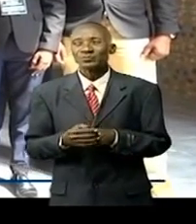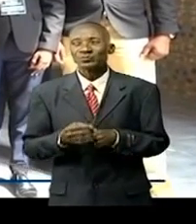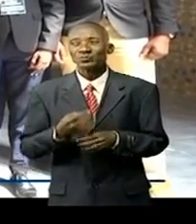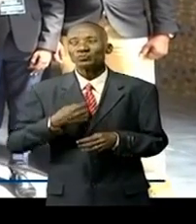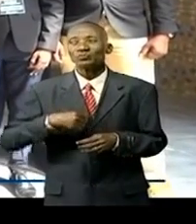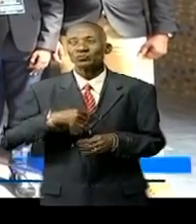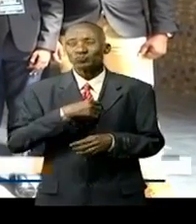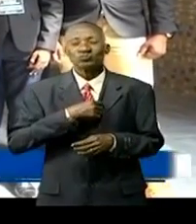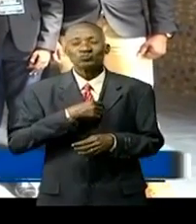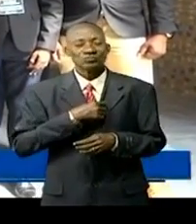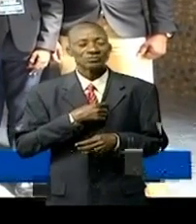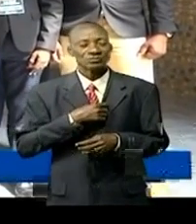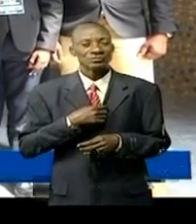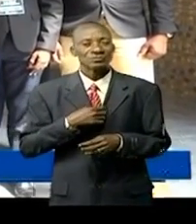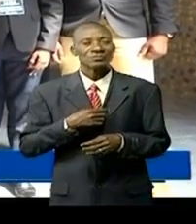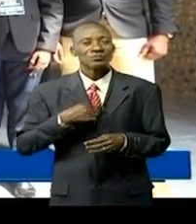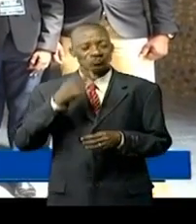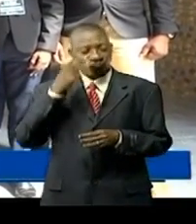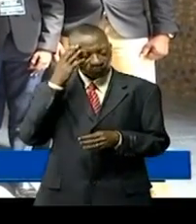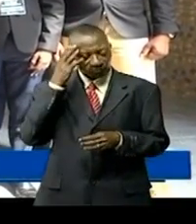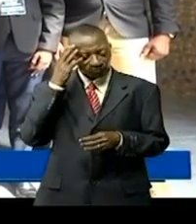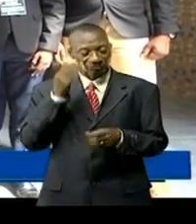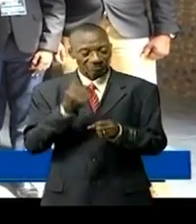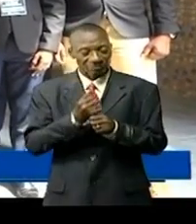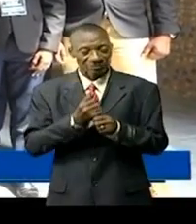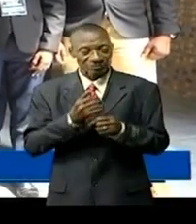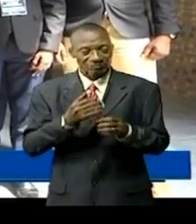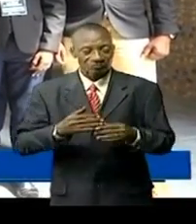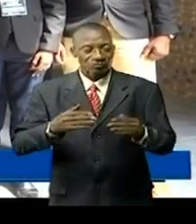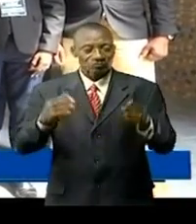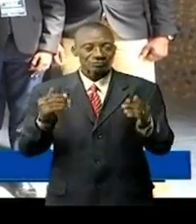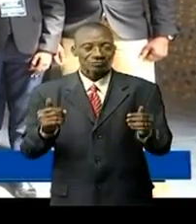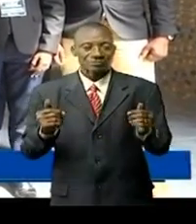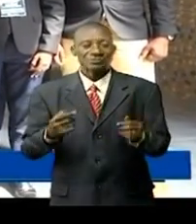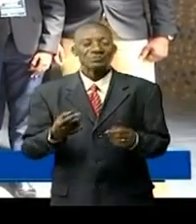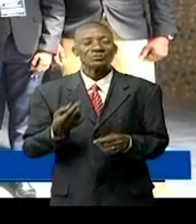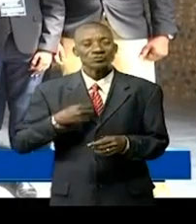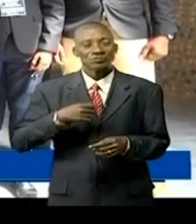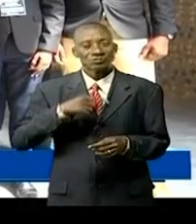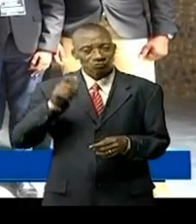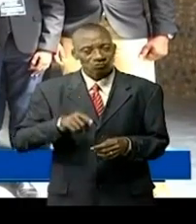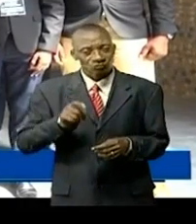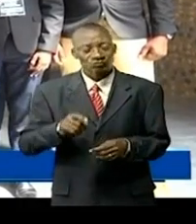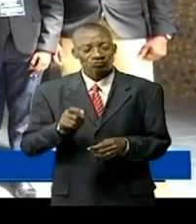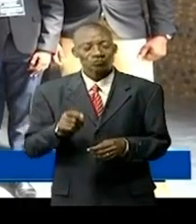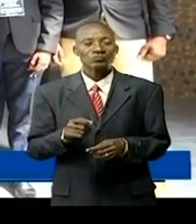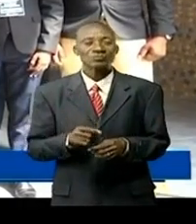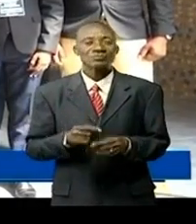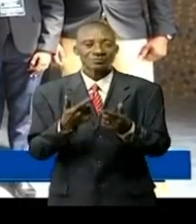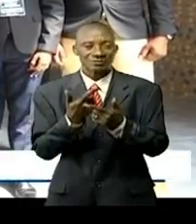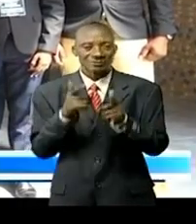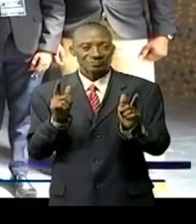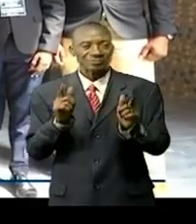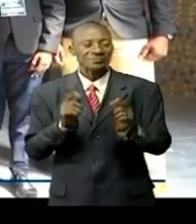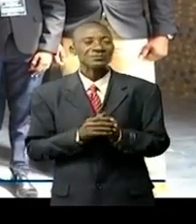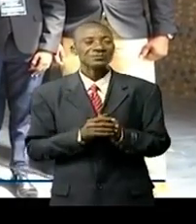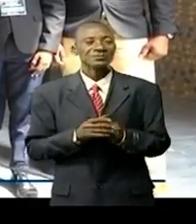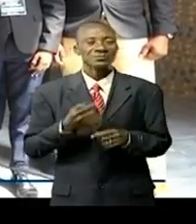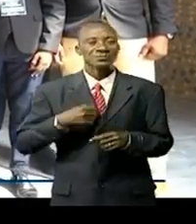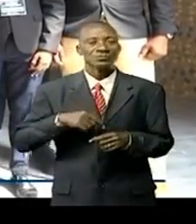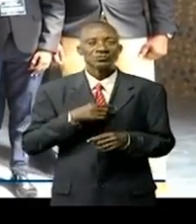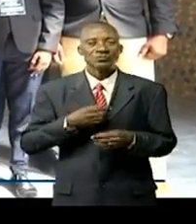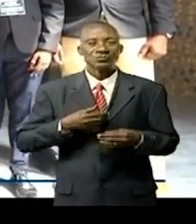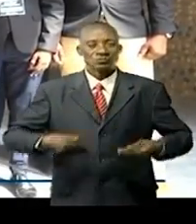nous, ils ont eu à travailler pour que nous puissions avoir notre liberté. Et après 62 ans, nous jeunes, nous sommes